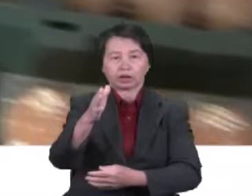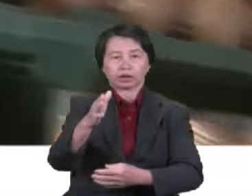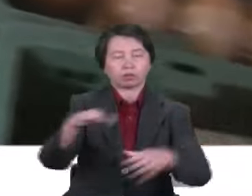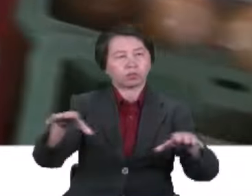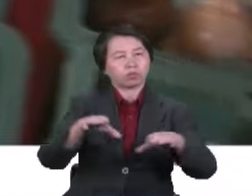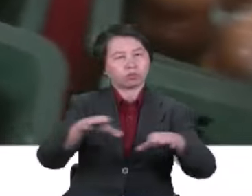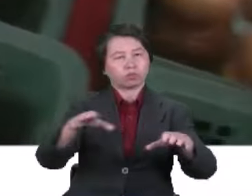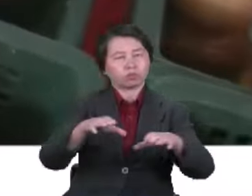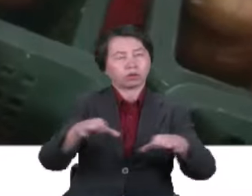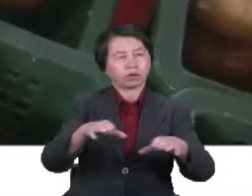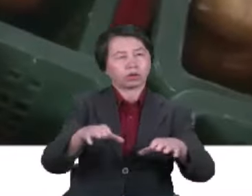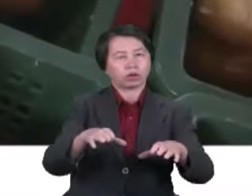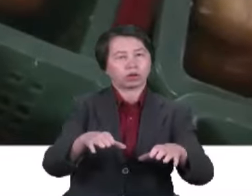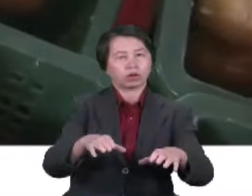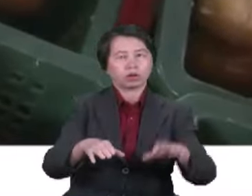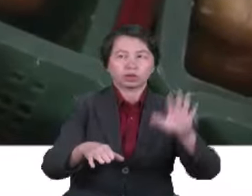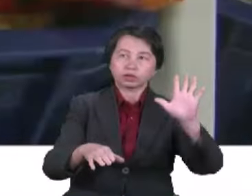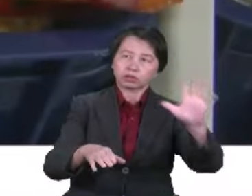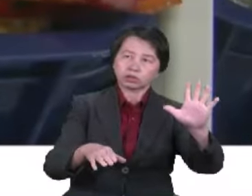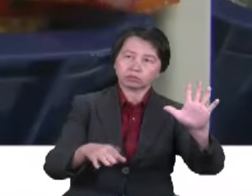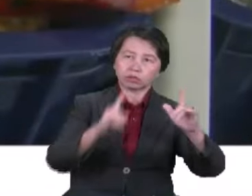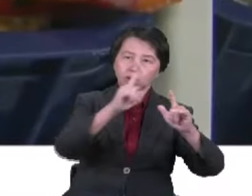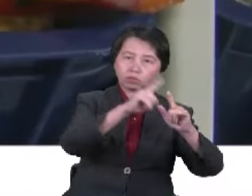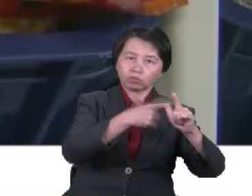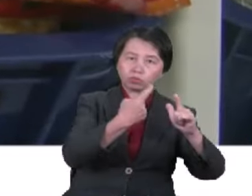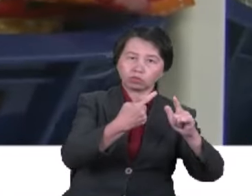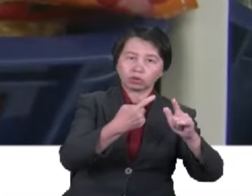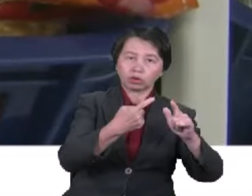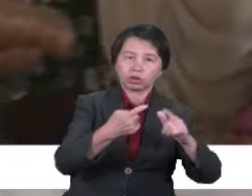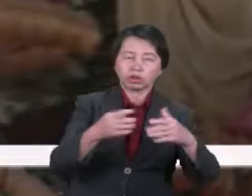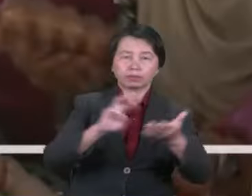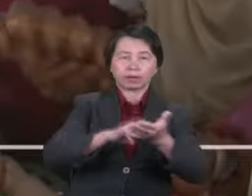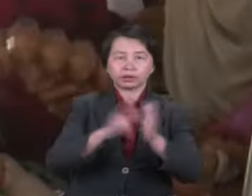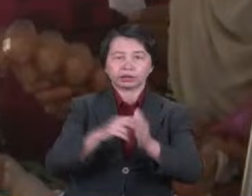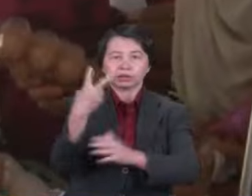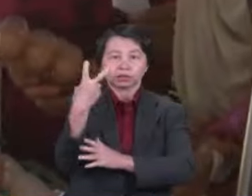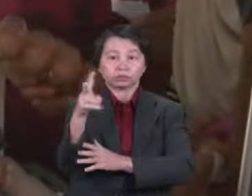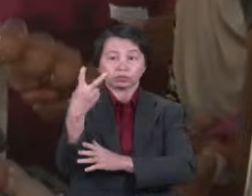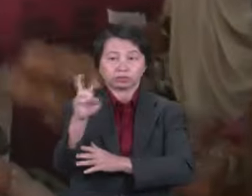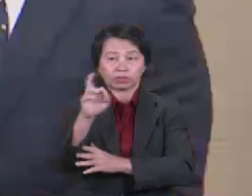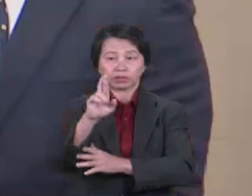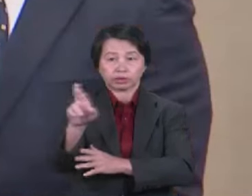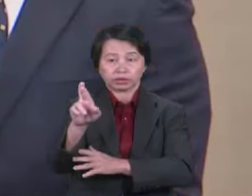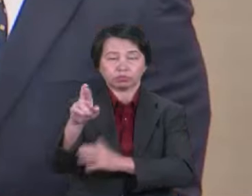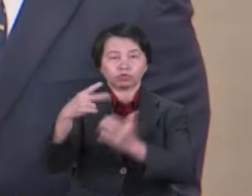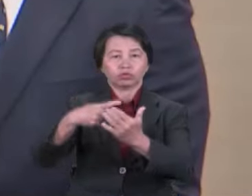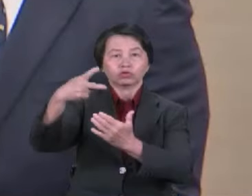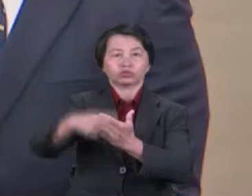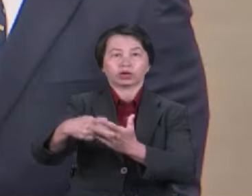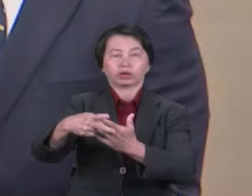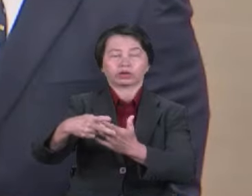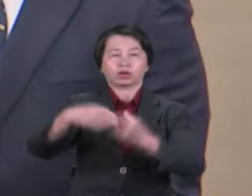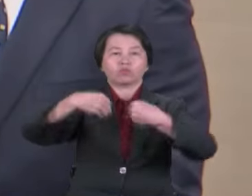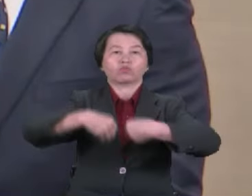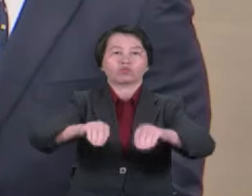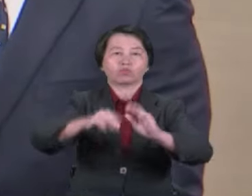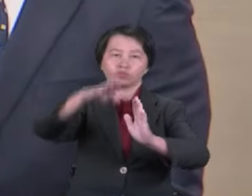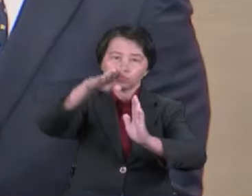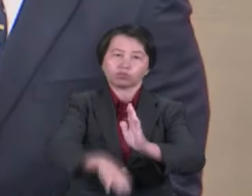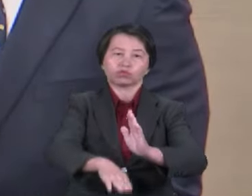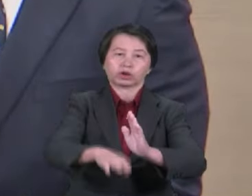selama kalau lima bulan, artinya hampir 12,000 program jualan lebih murah akan